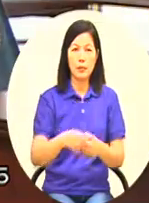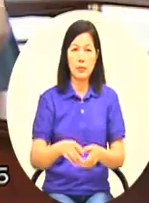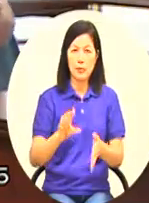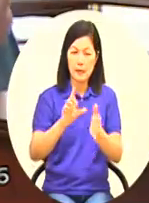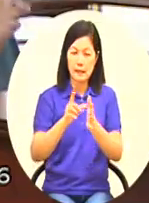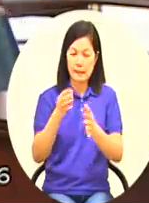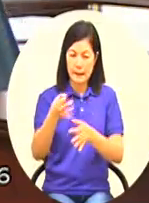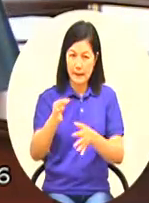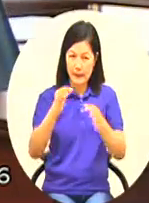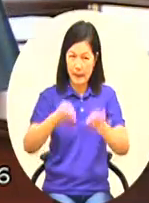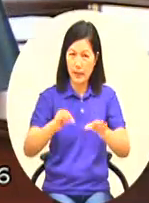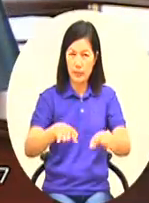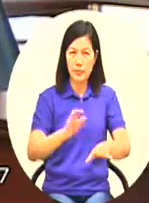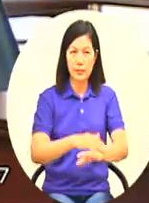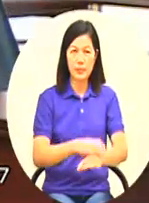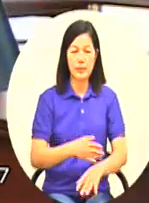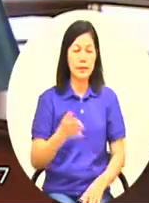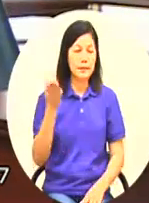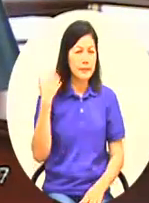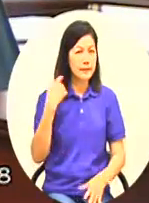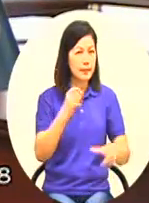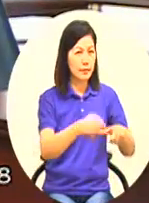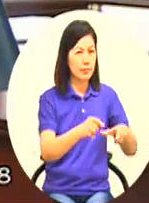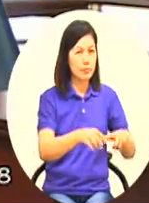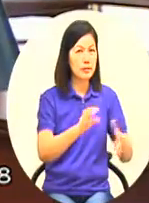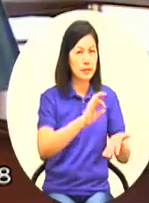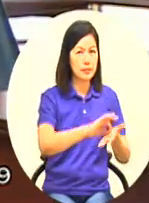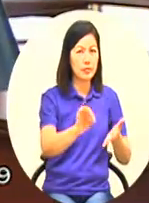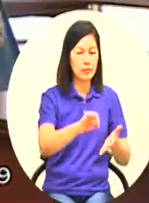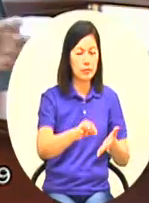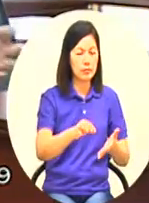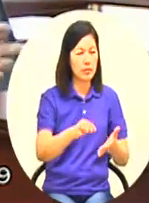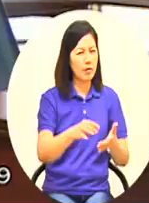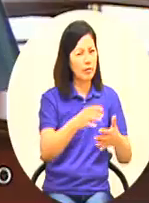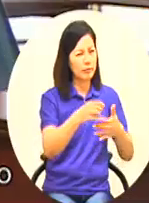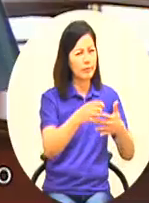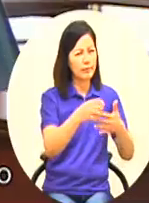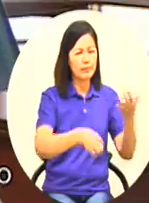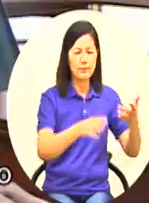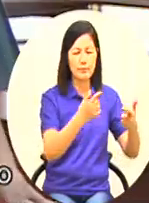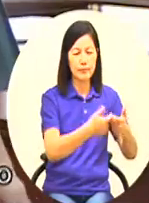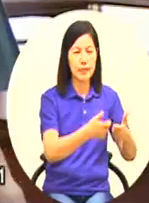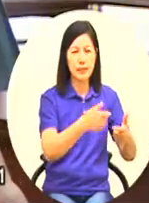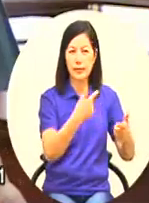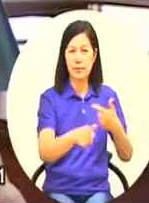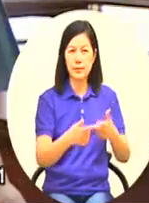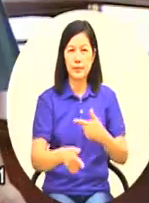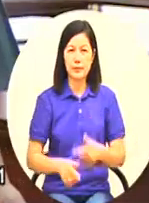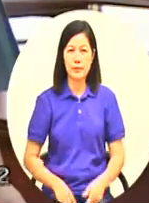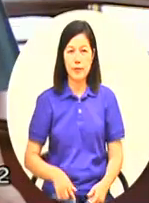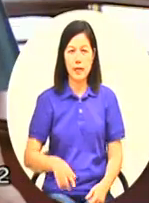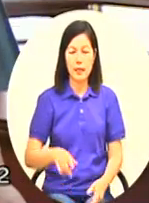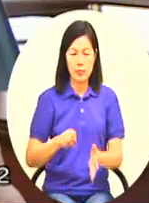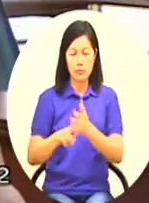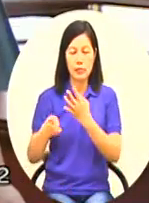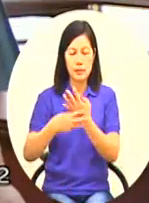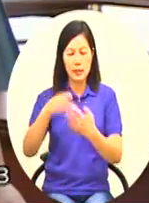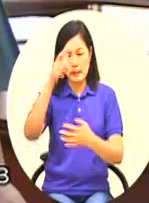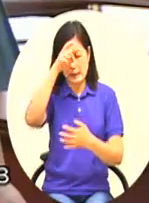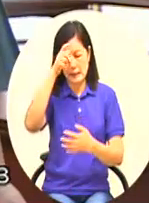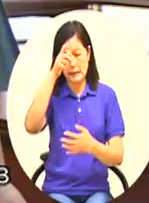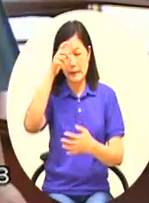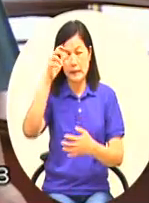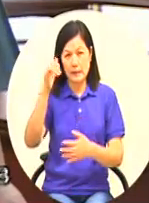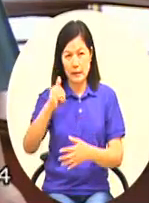讲这个厂商咧用的对不对？吼、哦，或许无那么理想，哦，部分的是用警员的对不对？有专业的警员对不对？吼、哦，去做处理